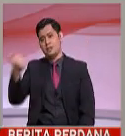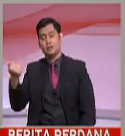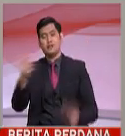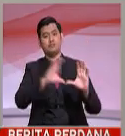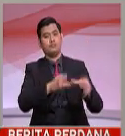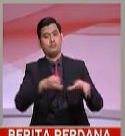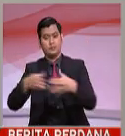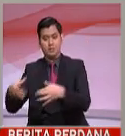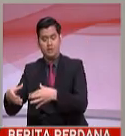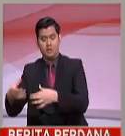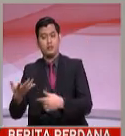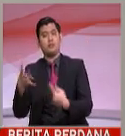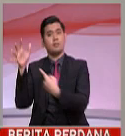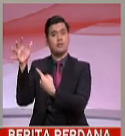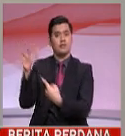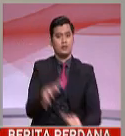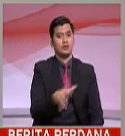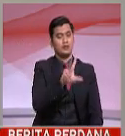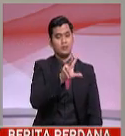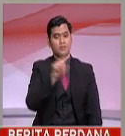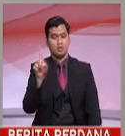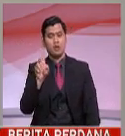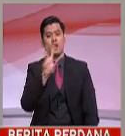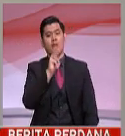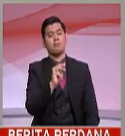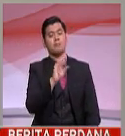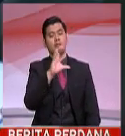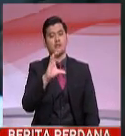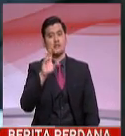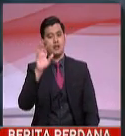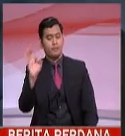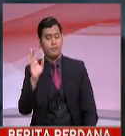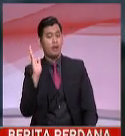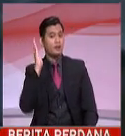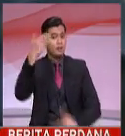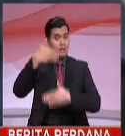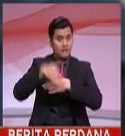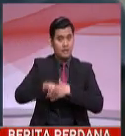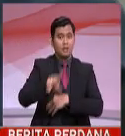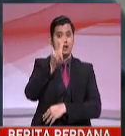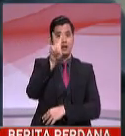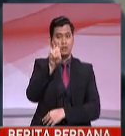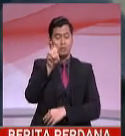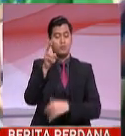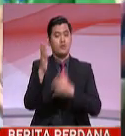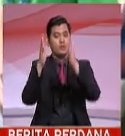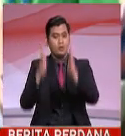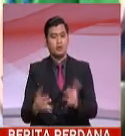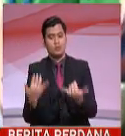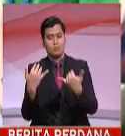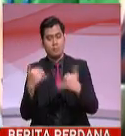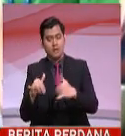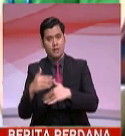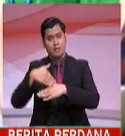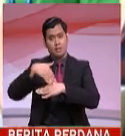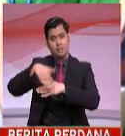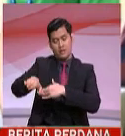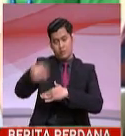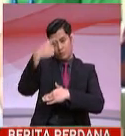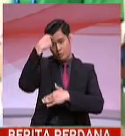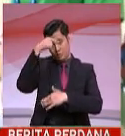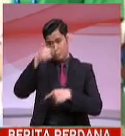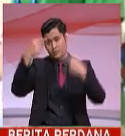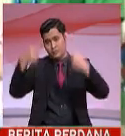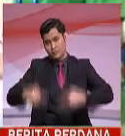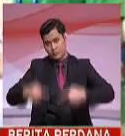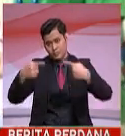temasya kali ke-31 ini, MCF dijangka akan menghantar seramai 20 atlet bagi bersaing untuk 10 acara yang dipertandingkan.